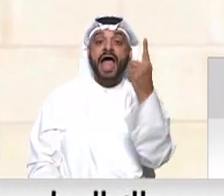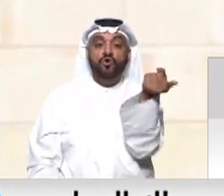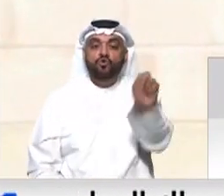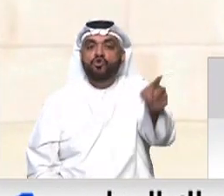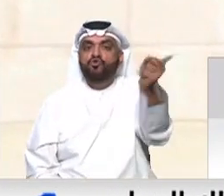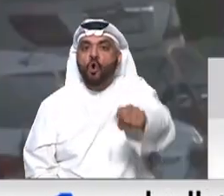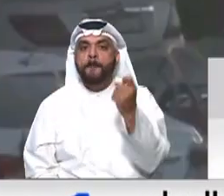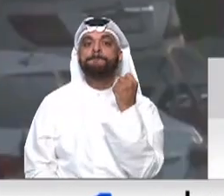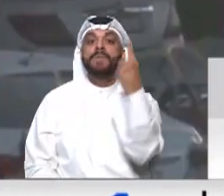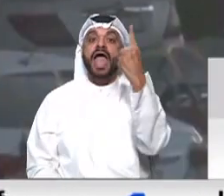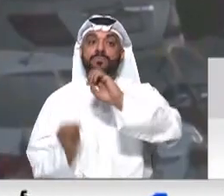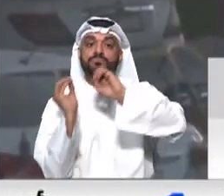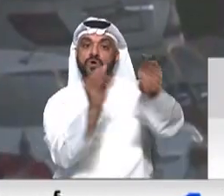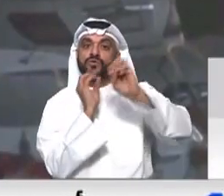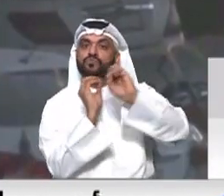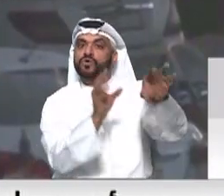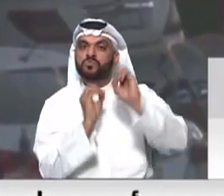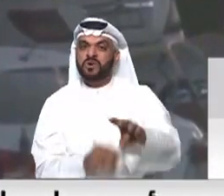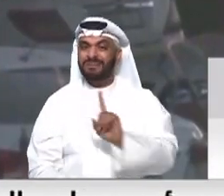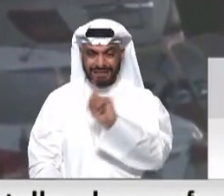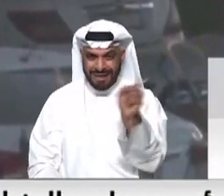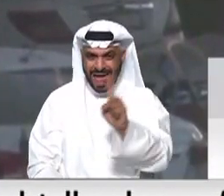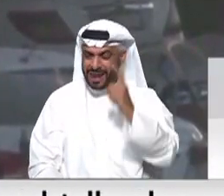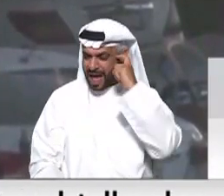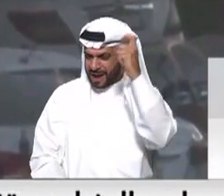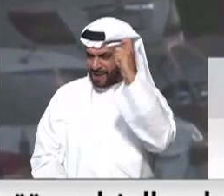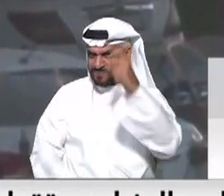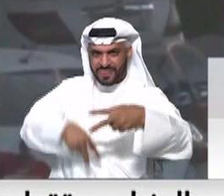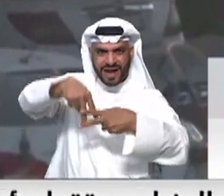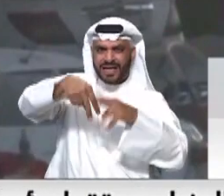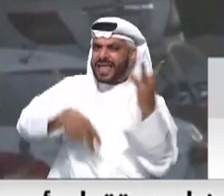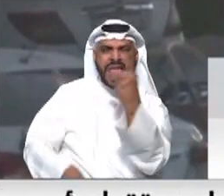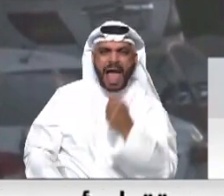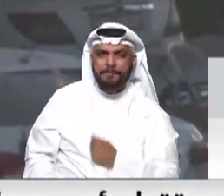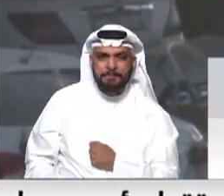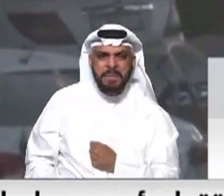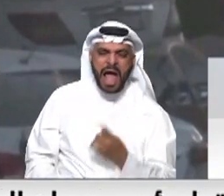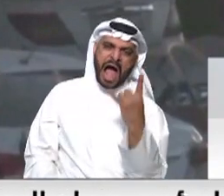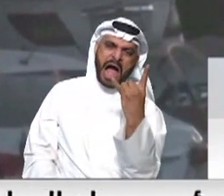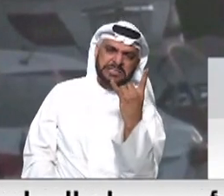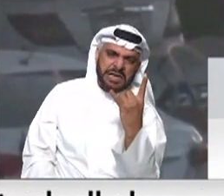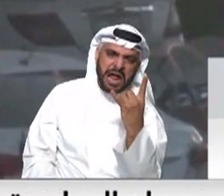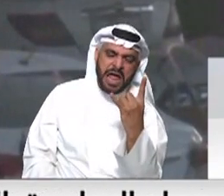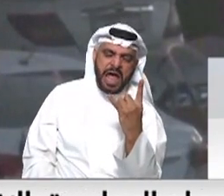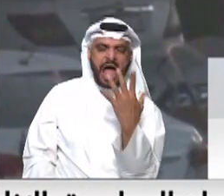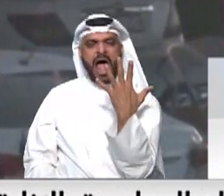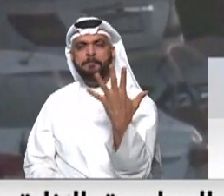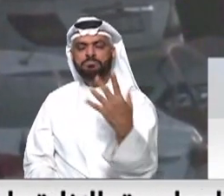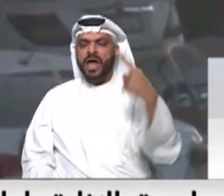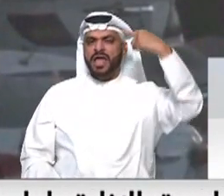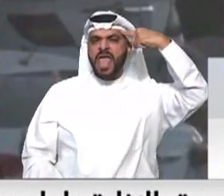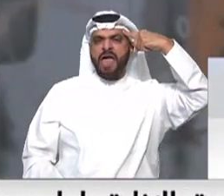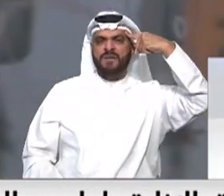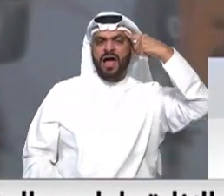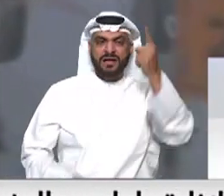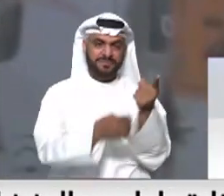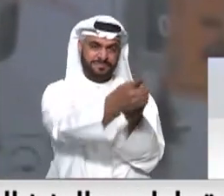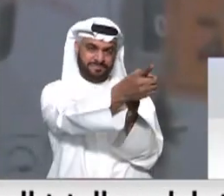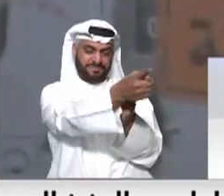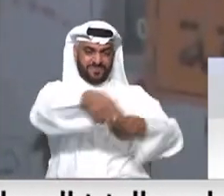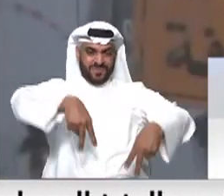سكان غزه بالمتطلبات الاساسيه ونددت منظمات دوليه وامم بقصف قوات